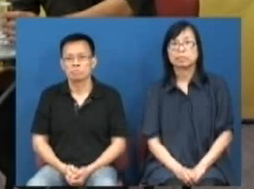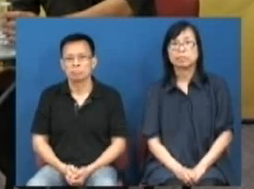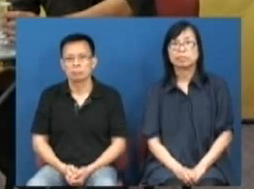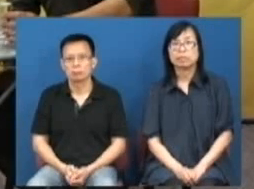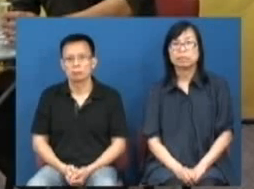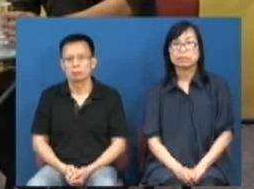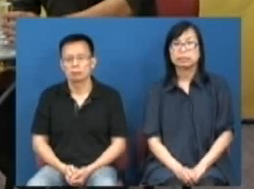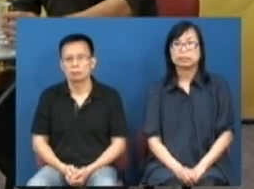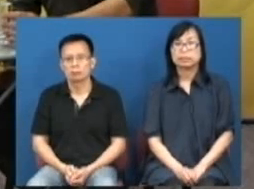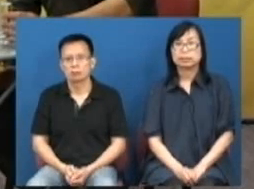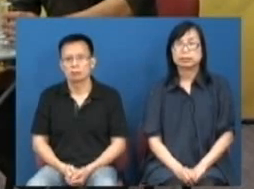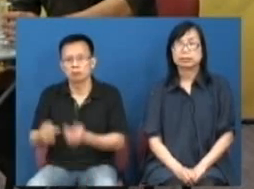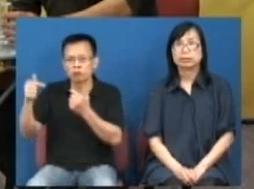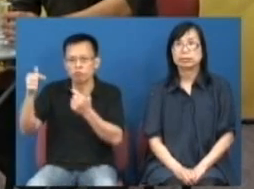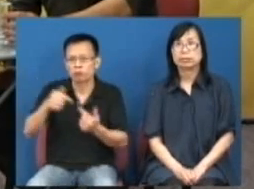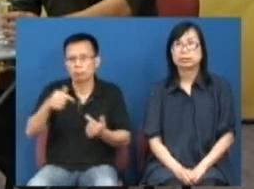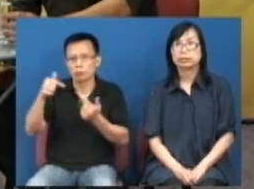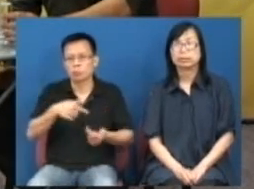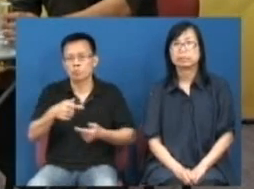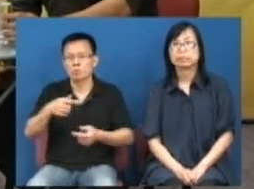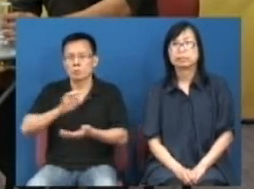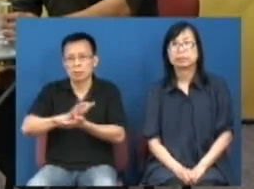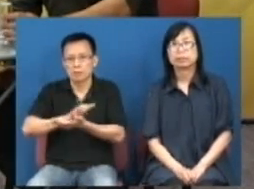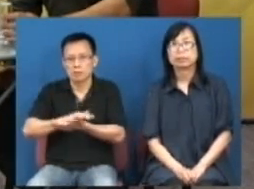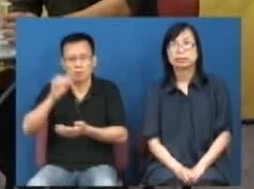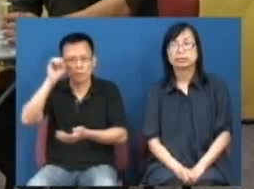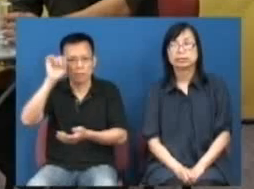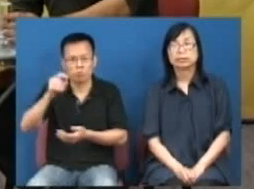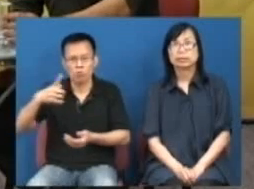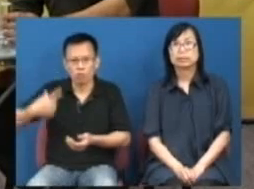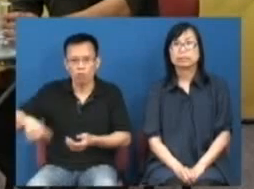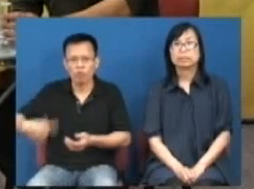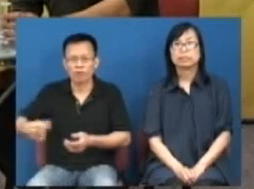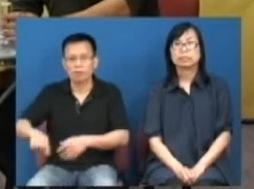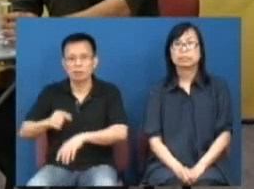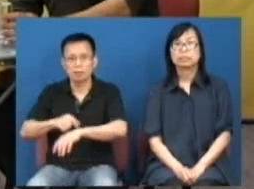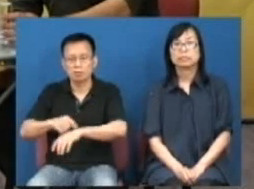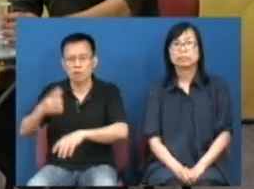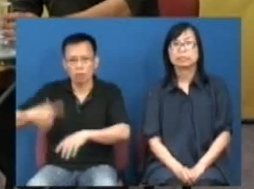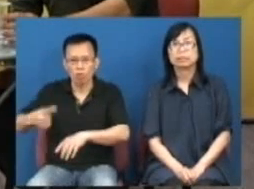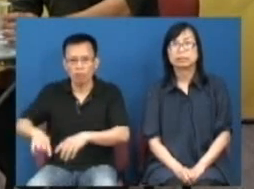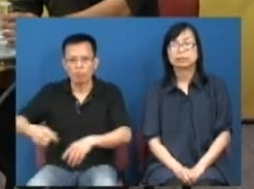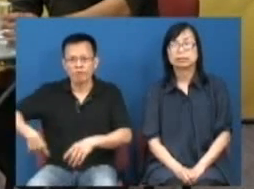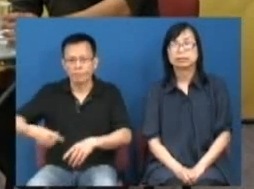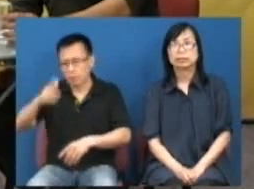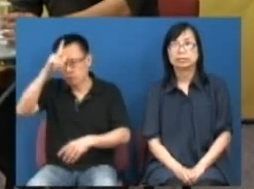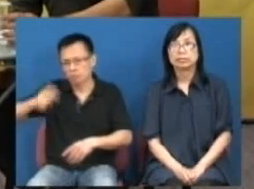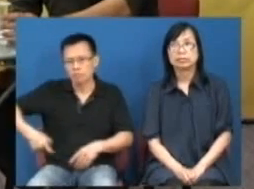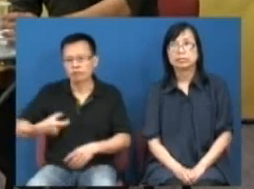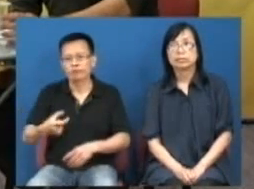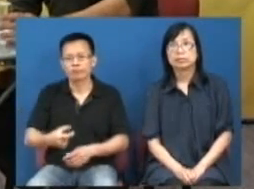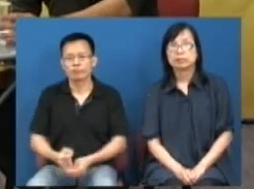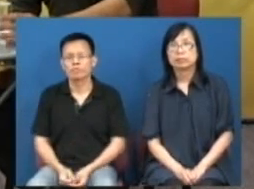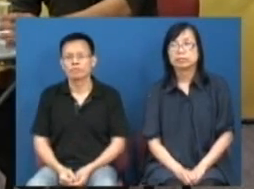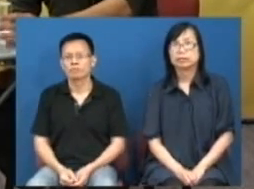不停地印一些這樣的或者用這樣的諮詢，呢咁啊浪費我哋嘅時間，浪費我哋公帑。頭先講完話咧，係嗰個